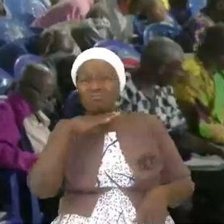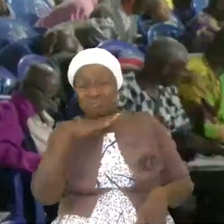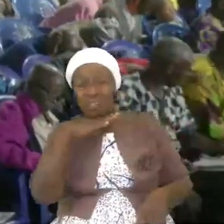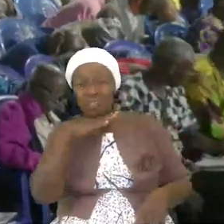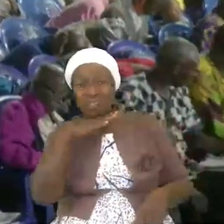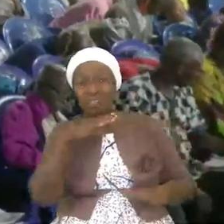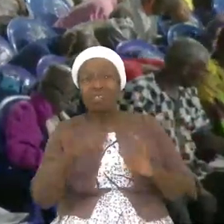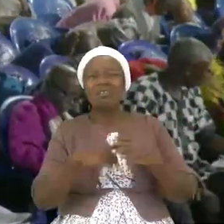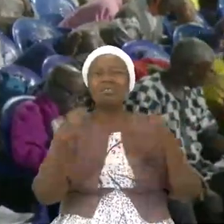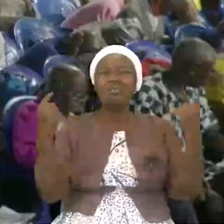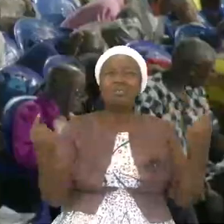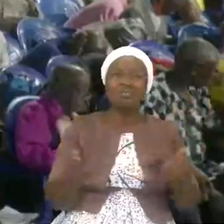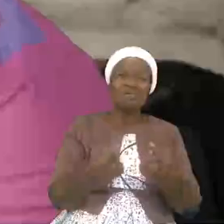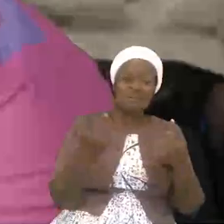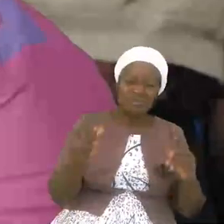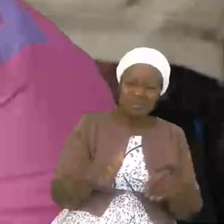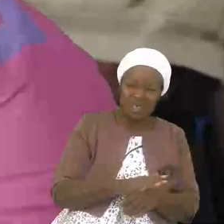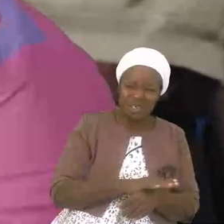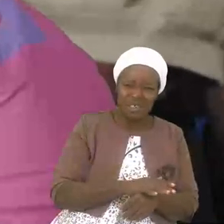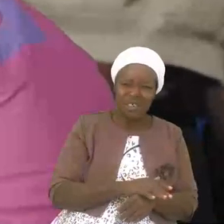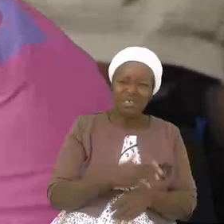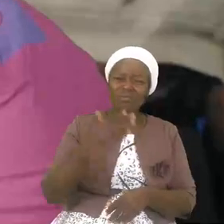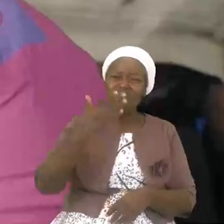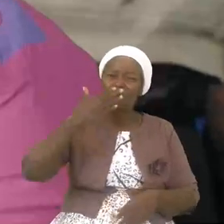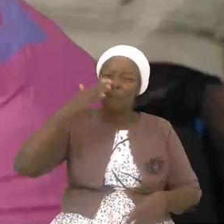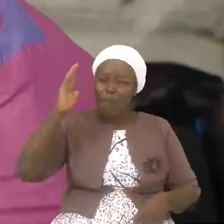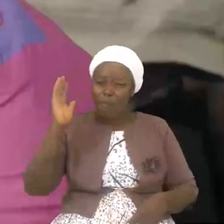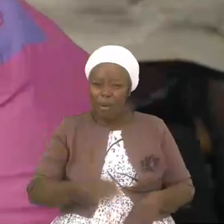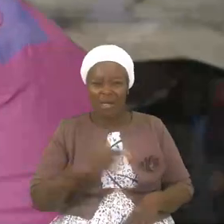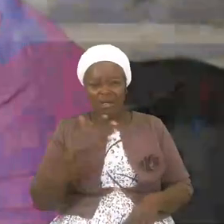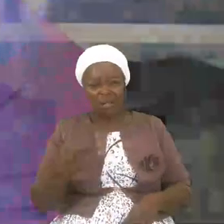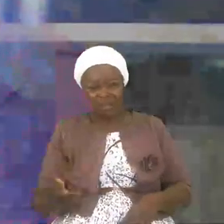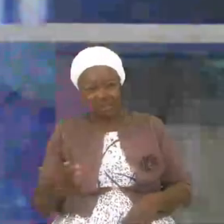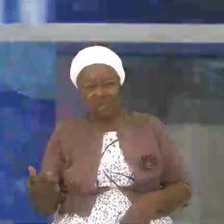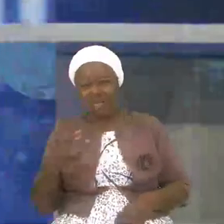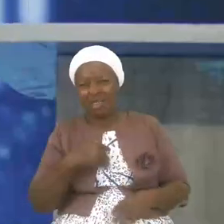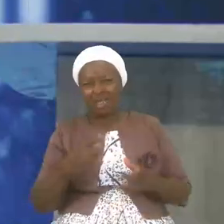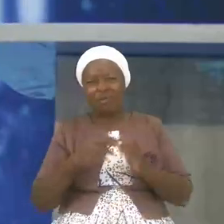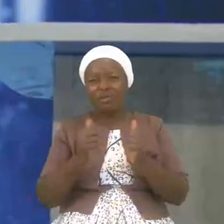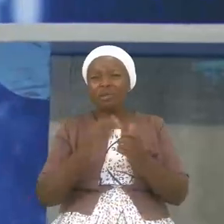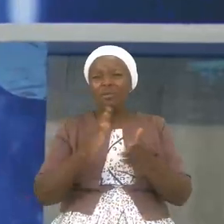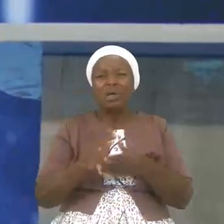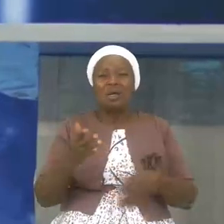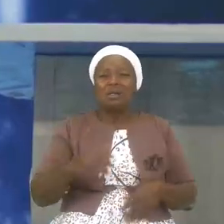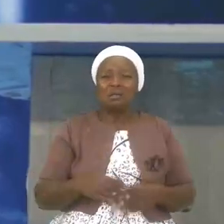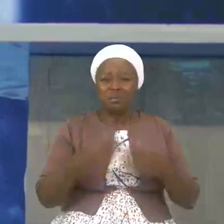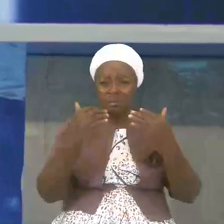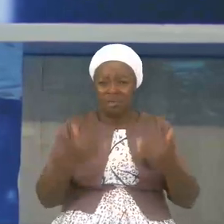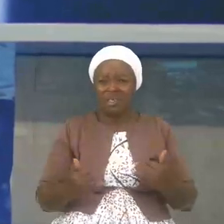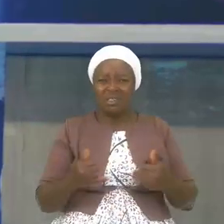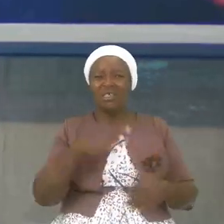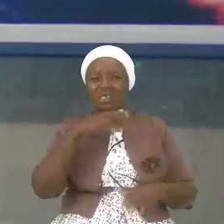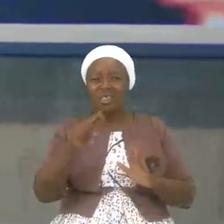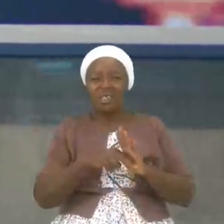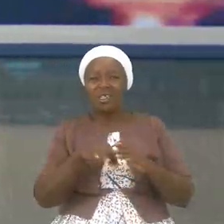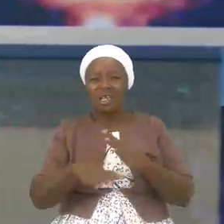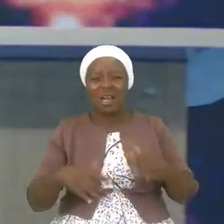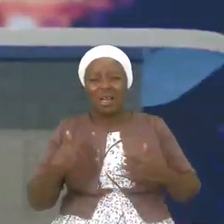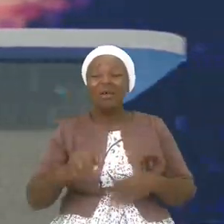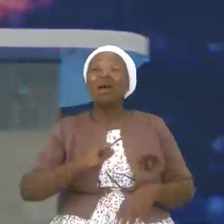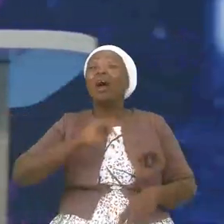souillure, pécheur, vie pécheresse, iniquité, et avec ma corruption présente dans la vie, je sais que